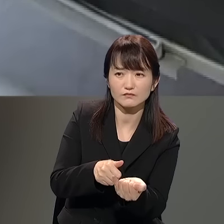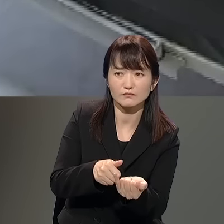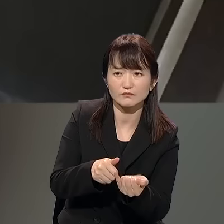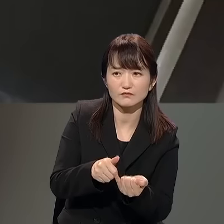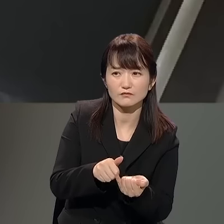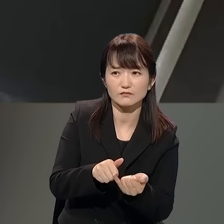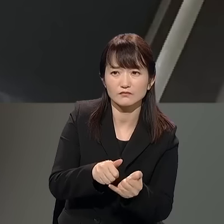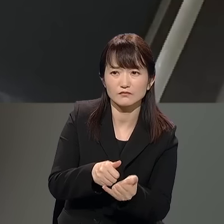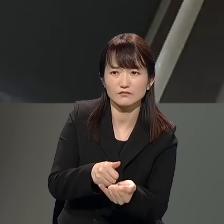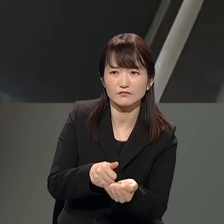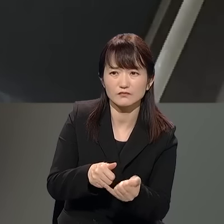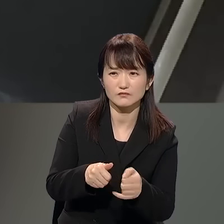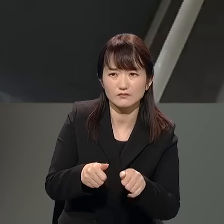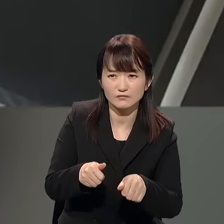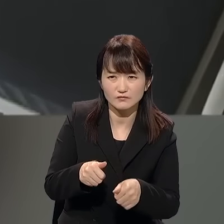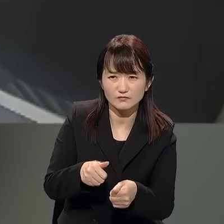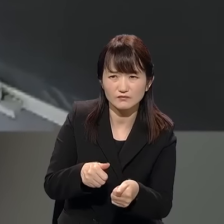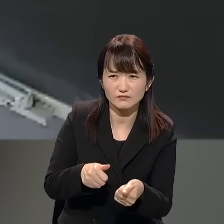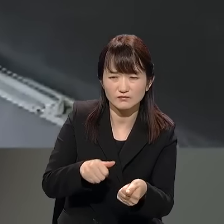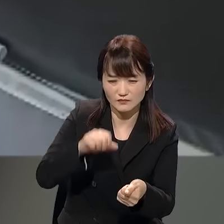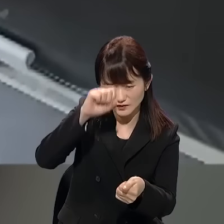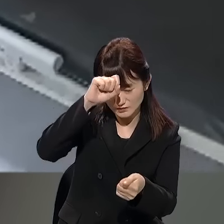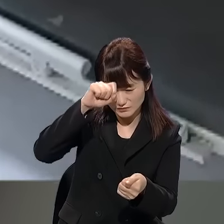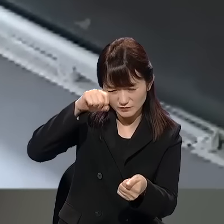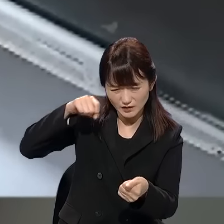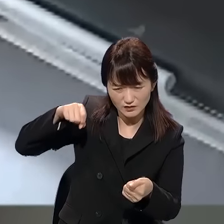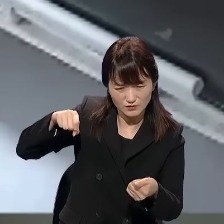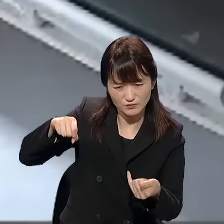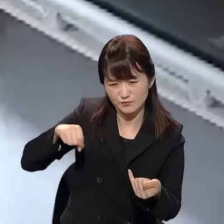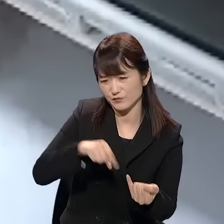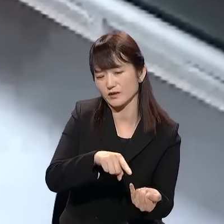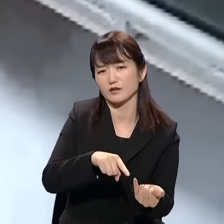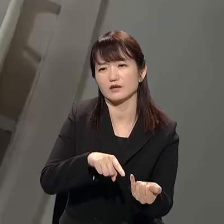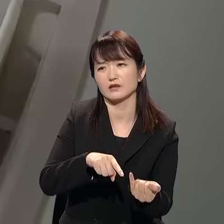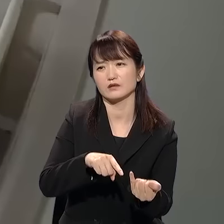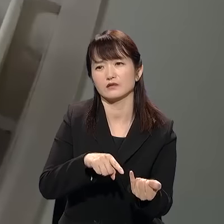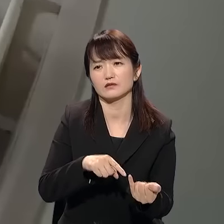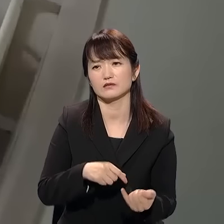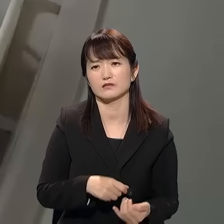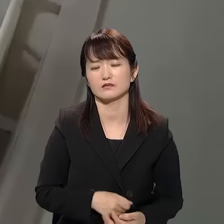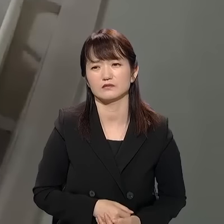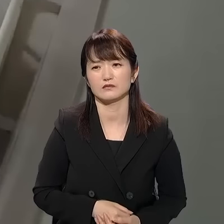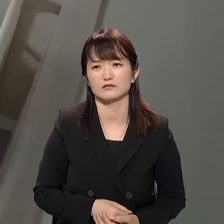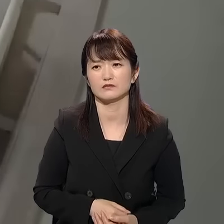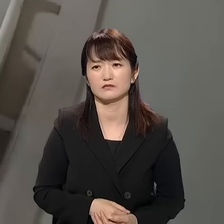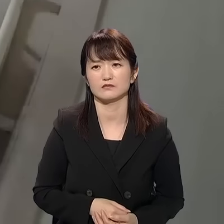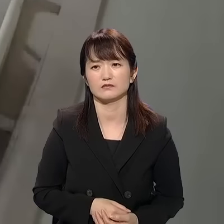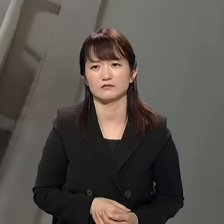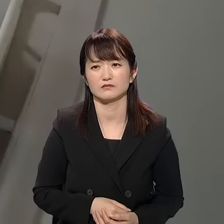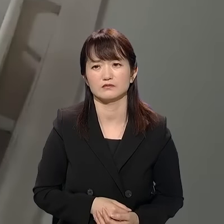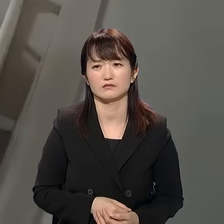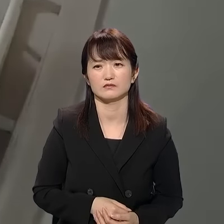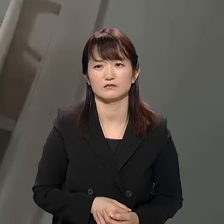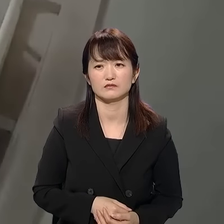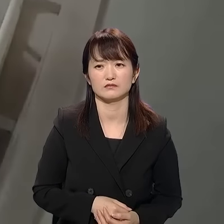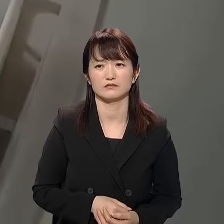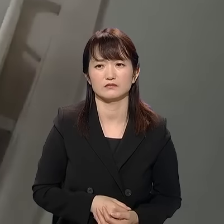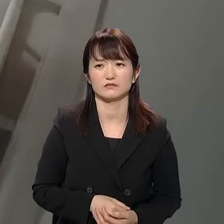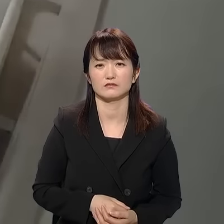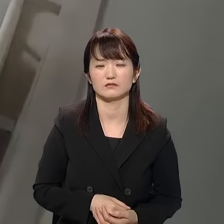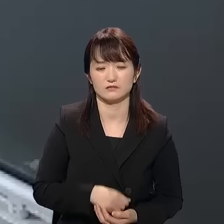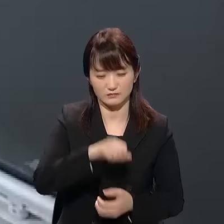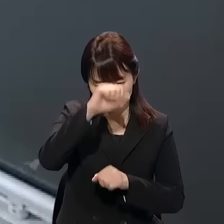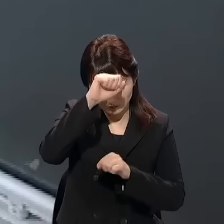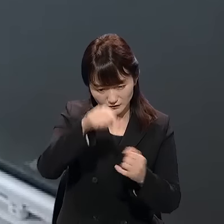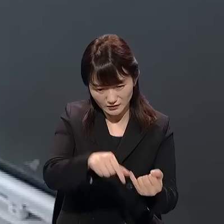하니까요네 계속 영상을 보시 기어나 나가려 하는 모습 있는데 이제 이번에는 발로 배를 걷어차기도 합니다 또 발을 잡고